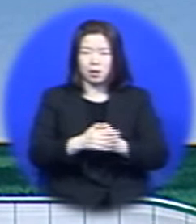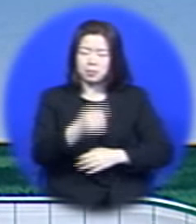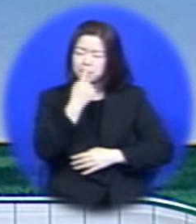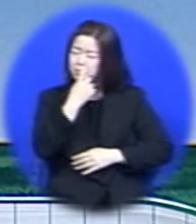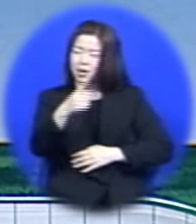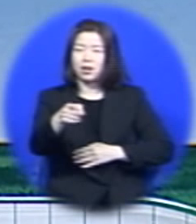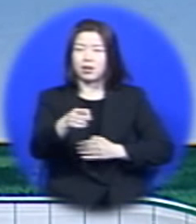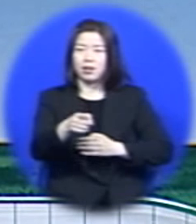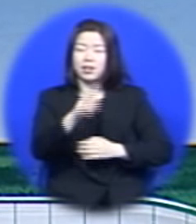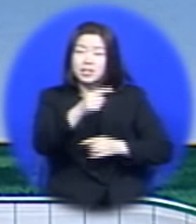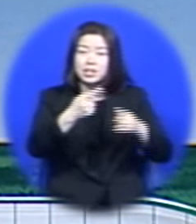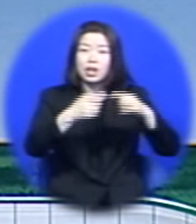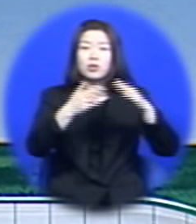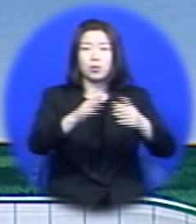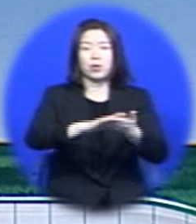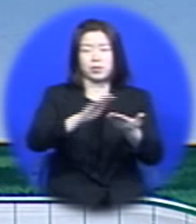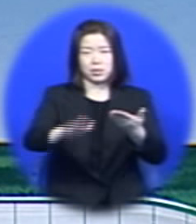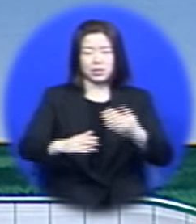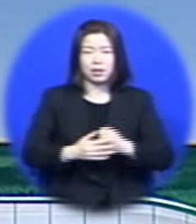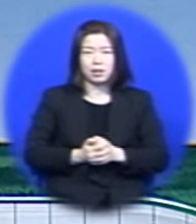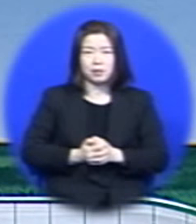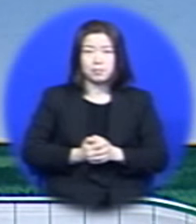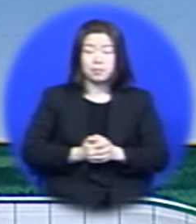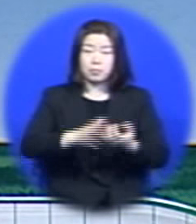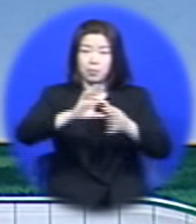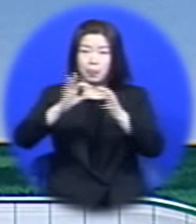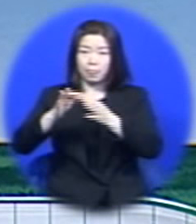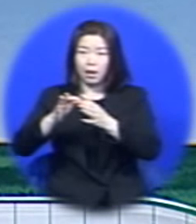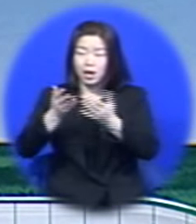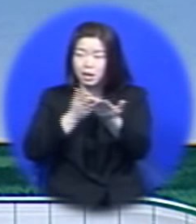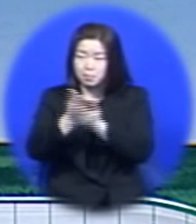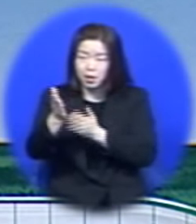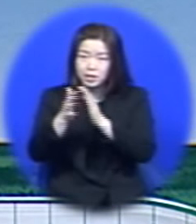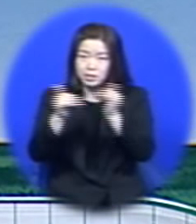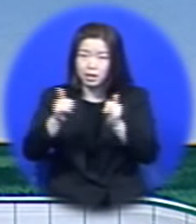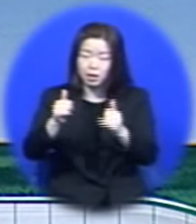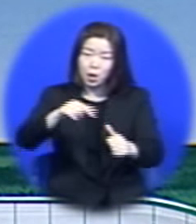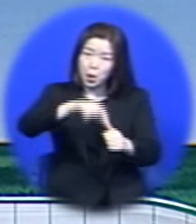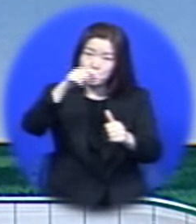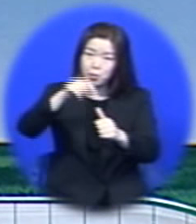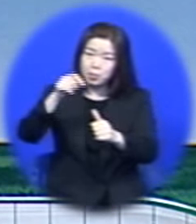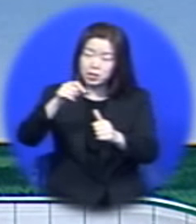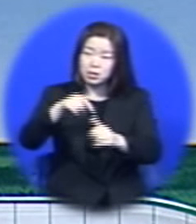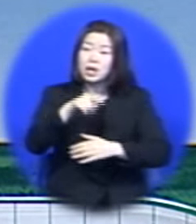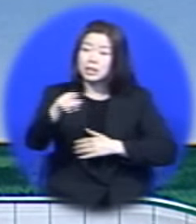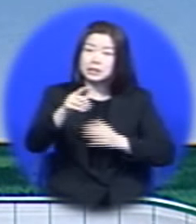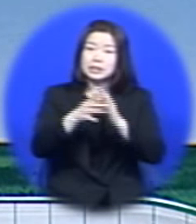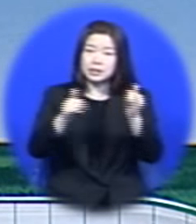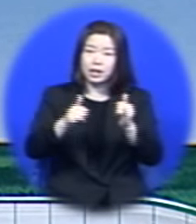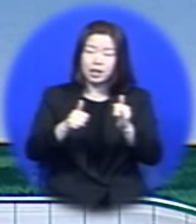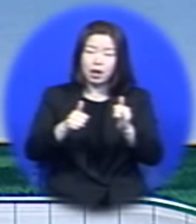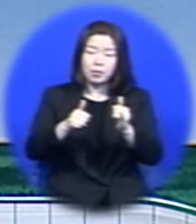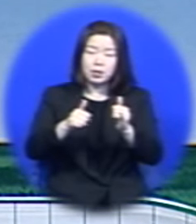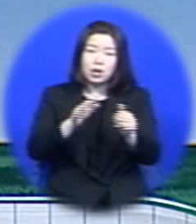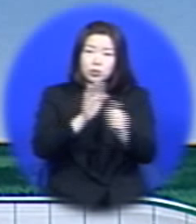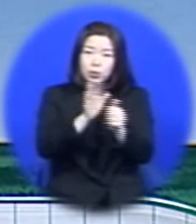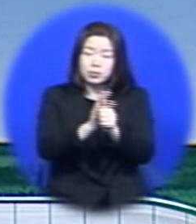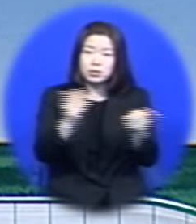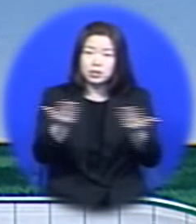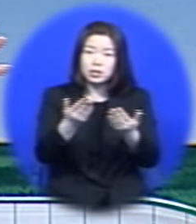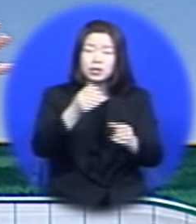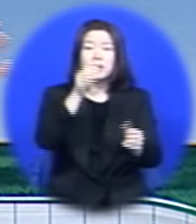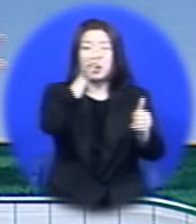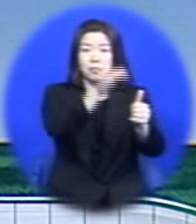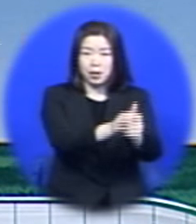멋있잖아요. 이게 교회거든요. 헬라파 사람들을 뽑아가지고 그 사람들이 구제를 맡도록 하면